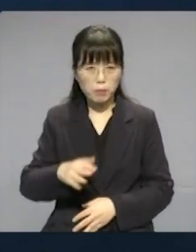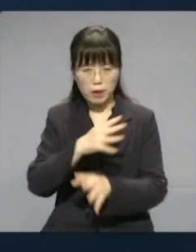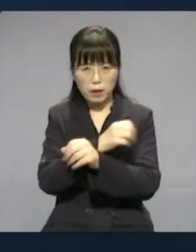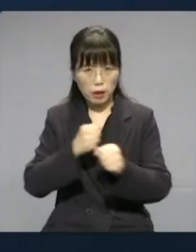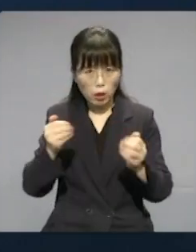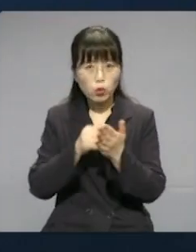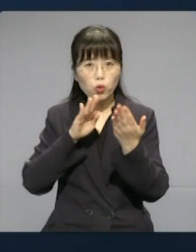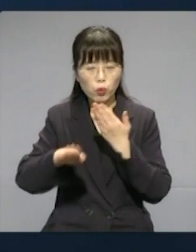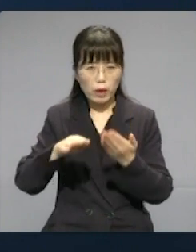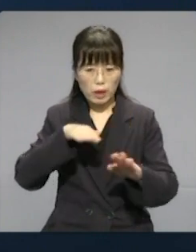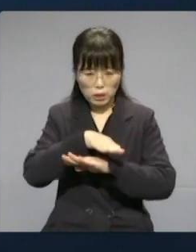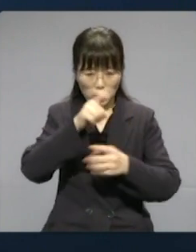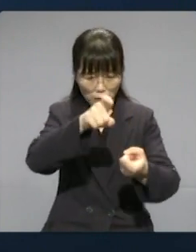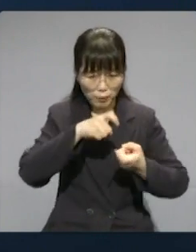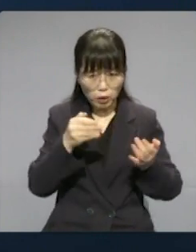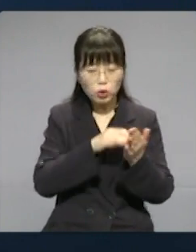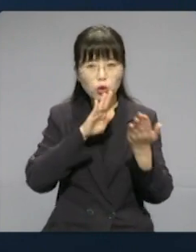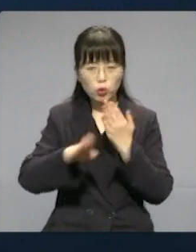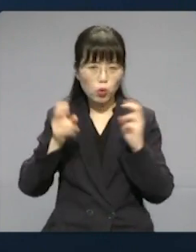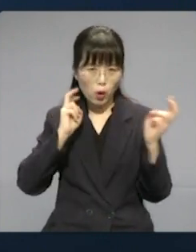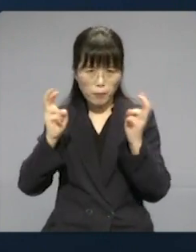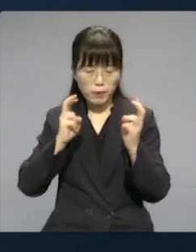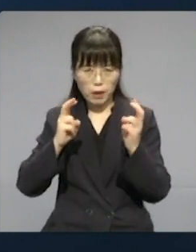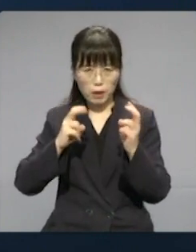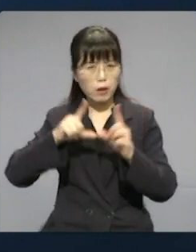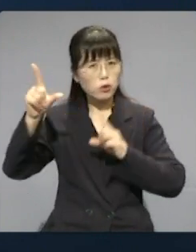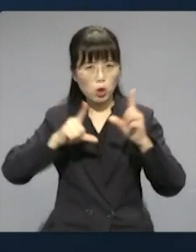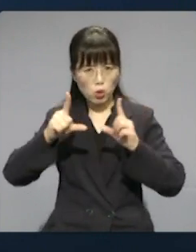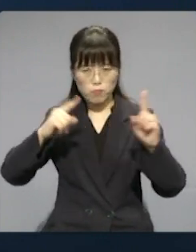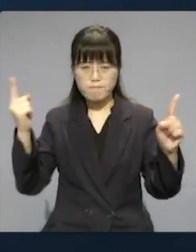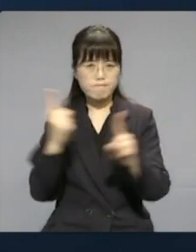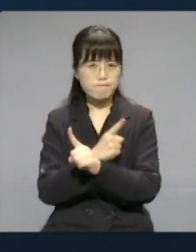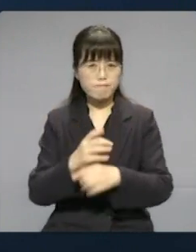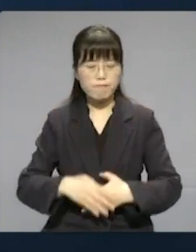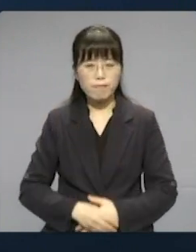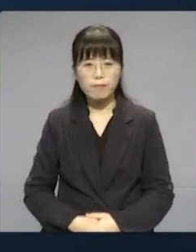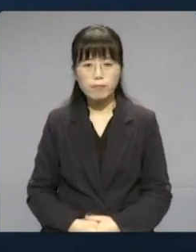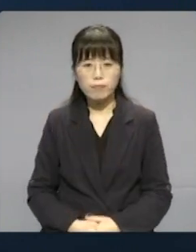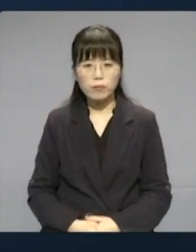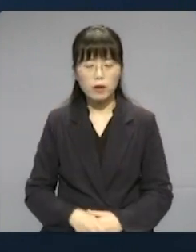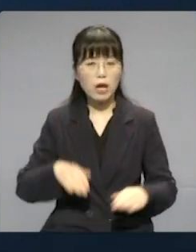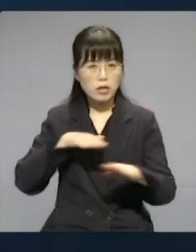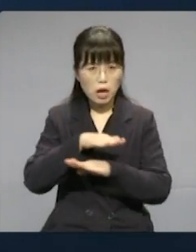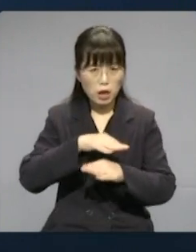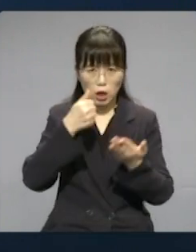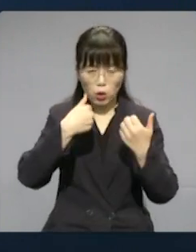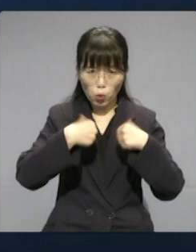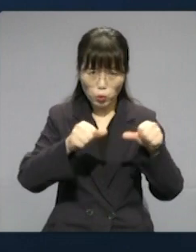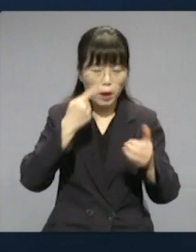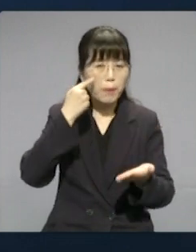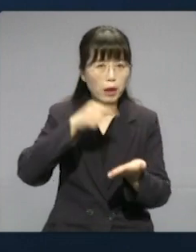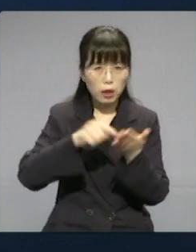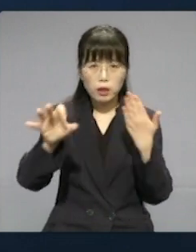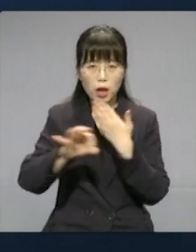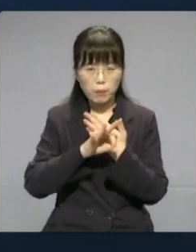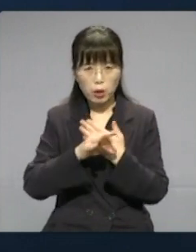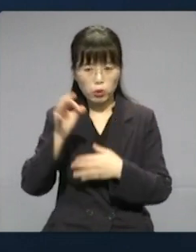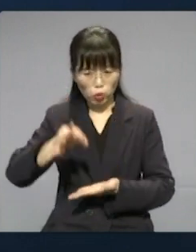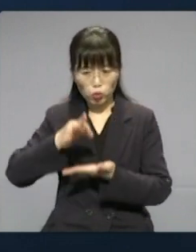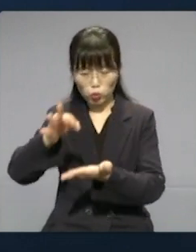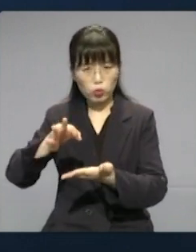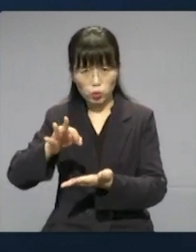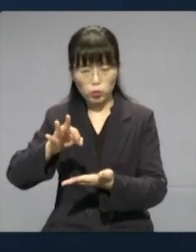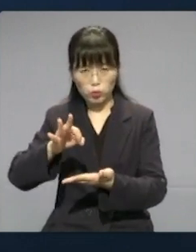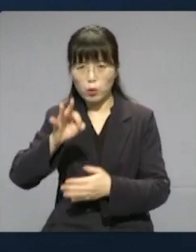계약을 맺고 차량을 받은 이후 업자들의 태도는 확 달라집니다. 차량에 고장이 발견되면 돈을 못 줄